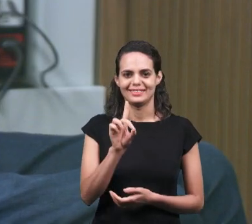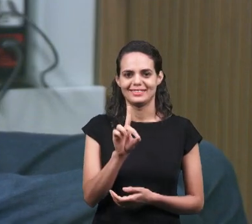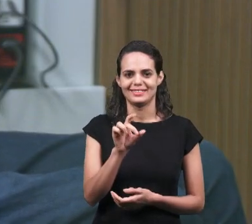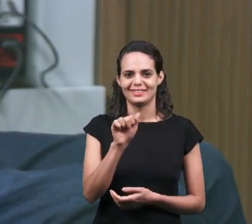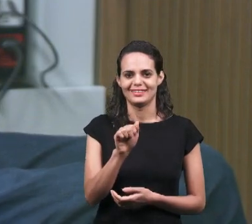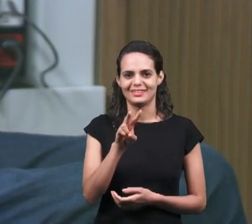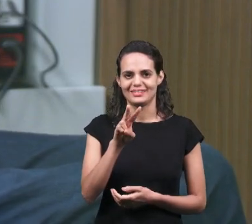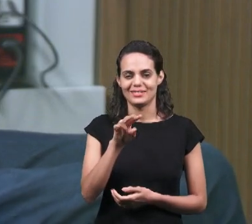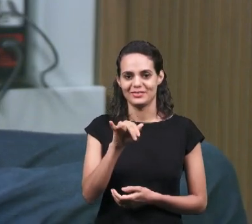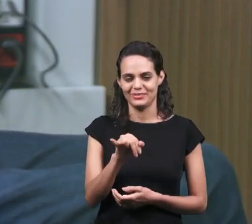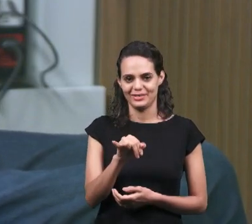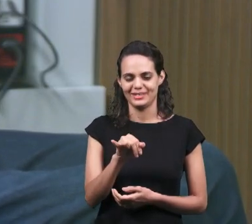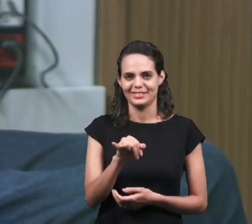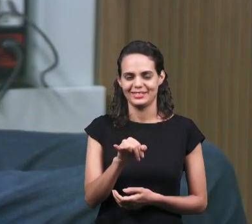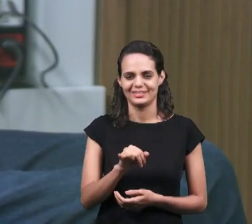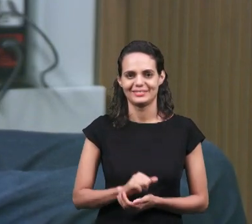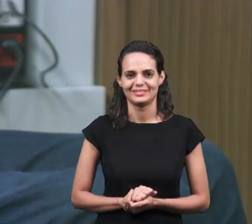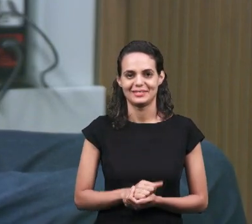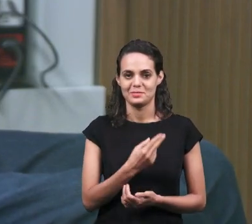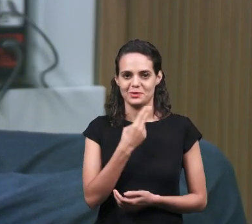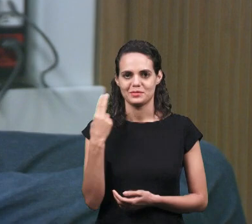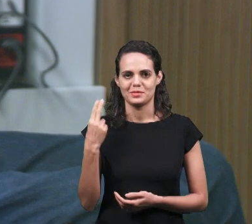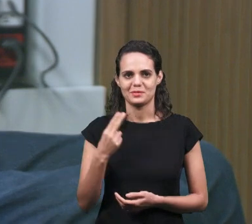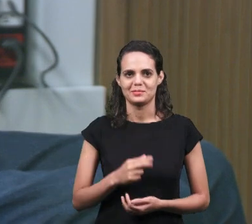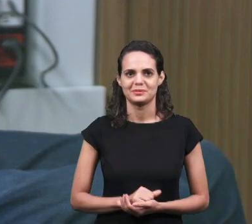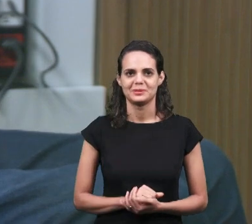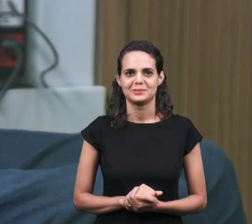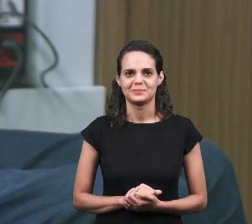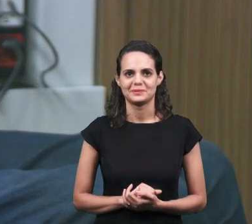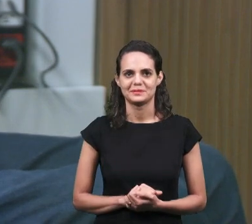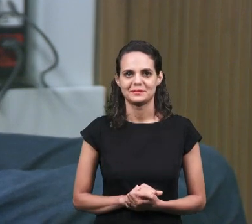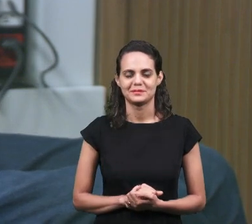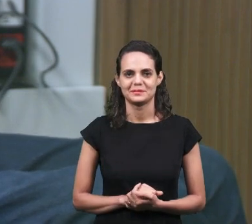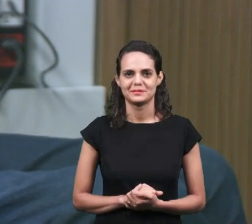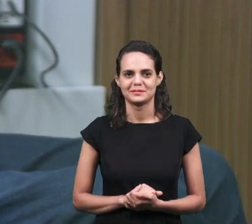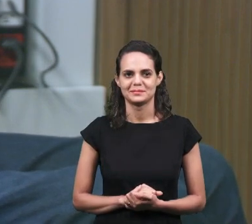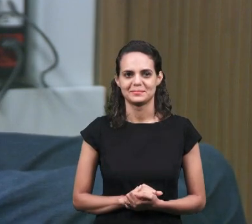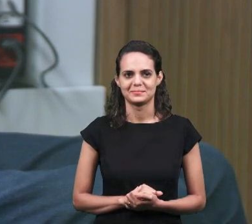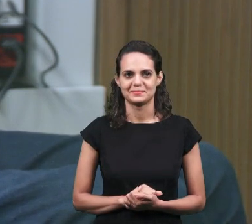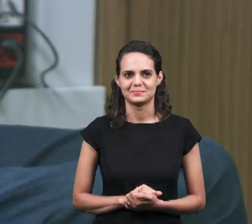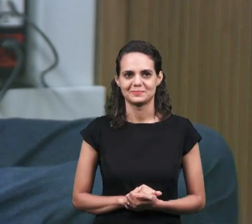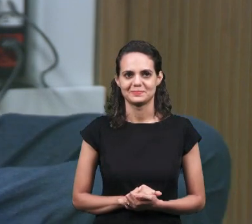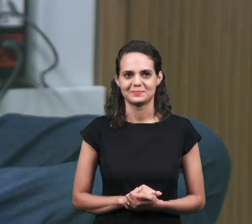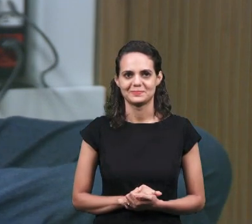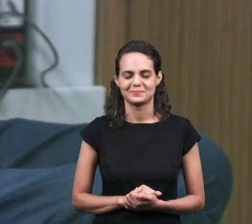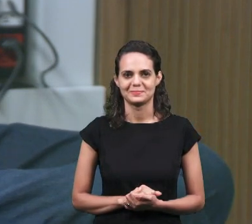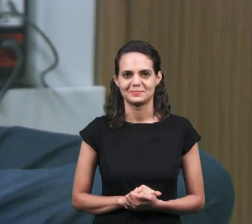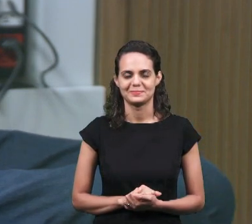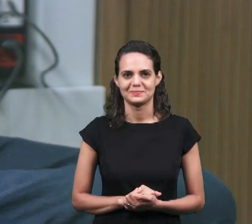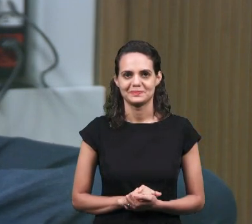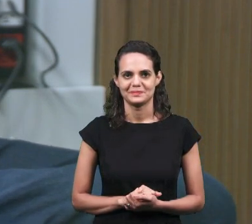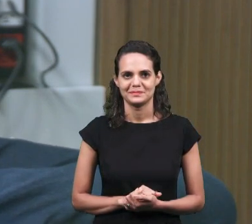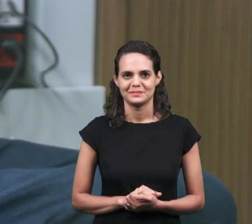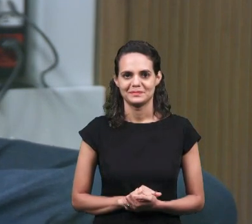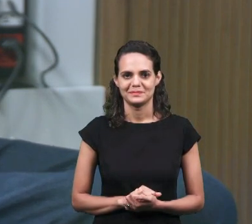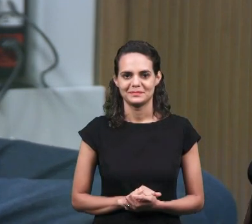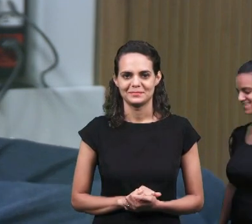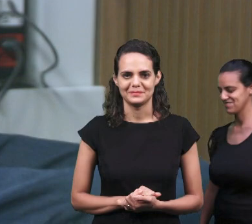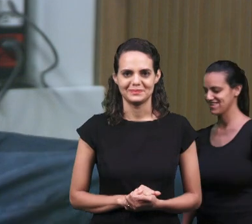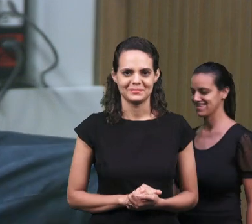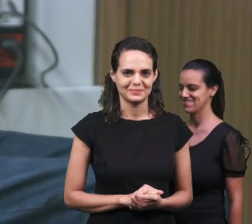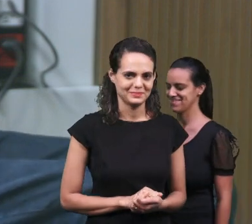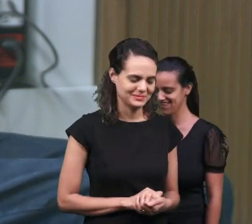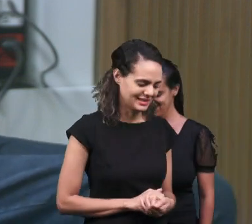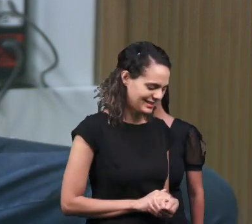David de Sa Fernandez. Très bien. Il nous visite aujourd'hui. C'est du